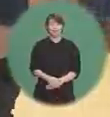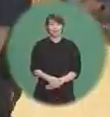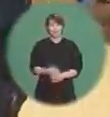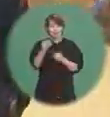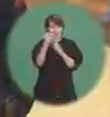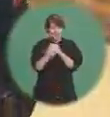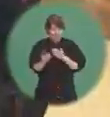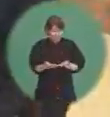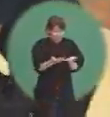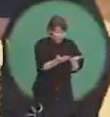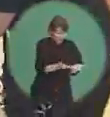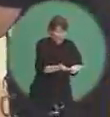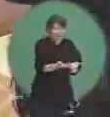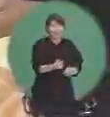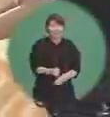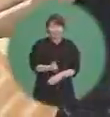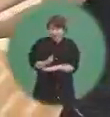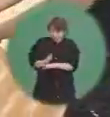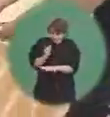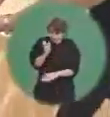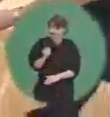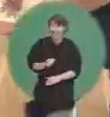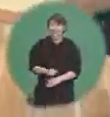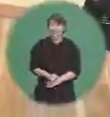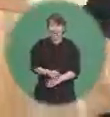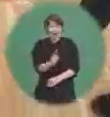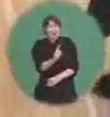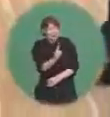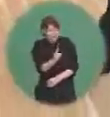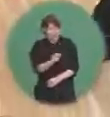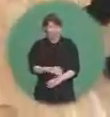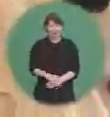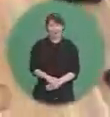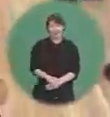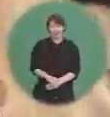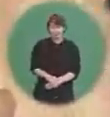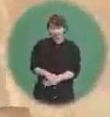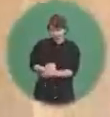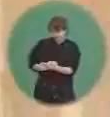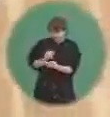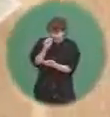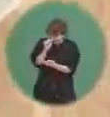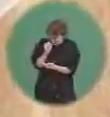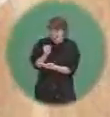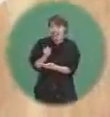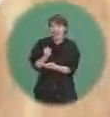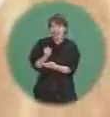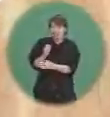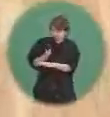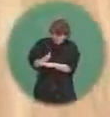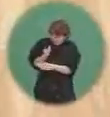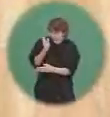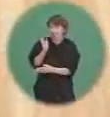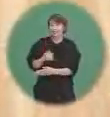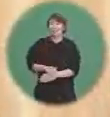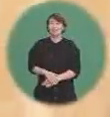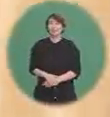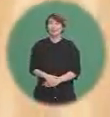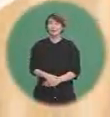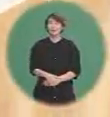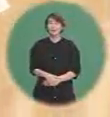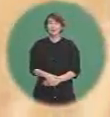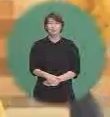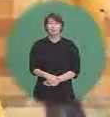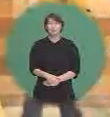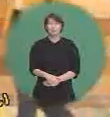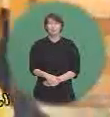写真できました。 ありがとうございます。 どうでしょう。 よかったね。ありがとうございます